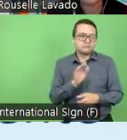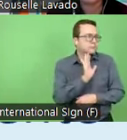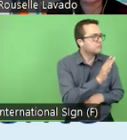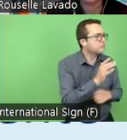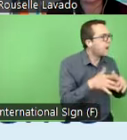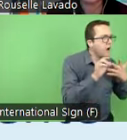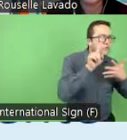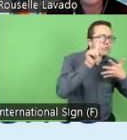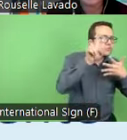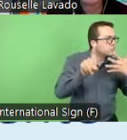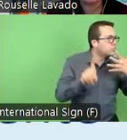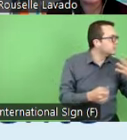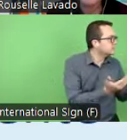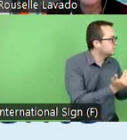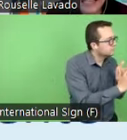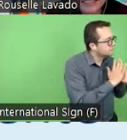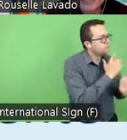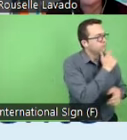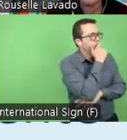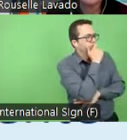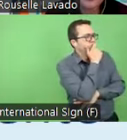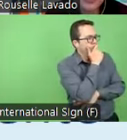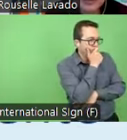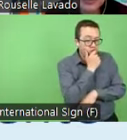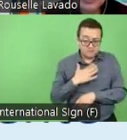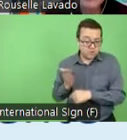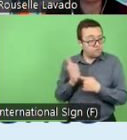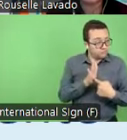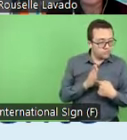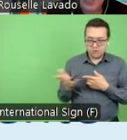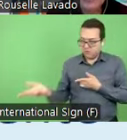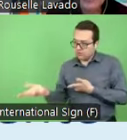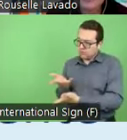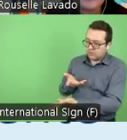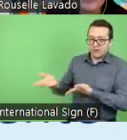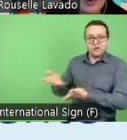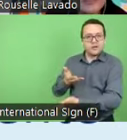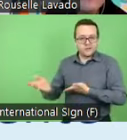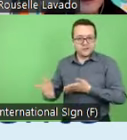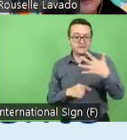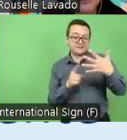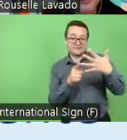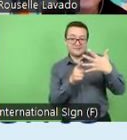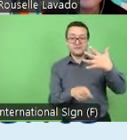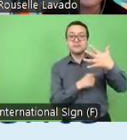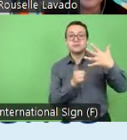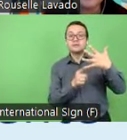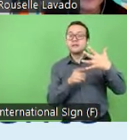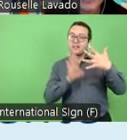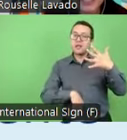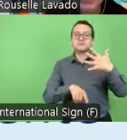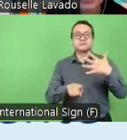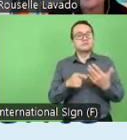avec l'utilisation d'indicateurs et mise en place d'une gouvernance pour le système de données. Finalement, utiliser les données probantes